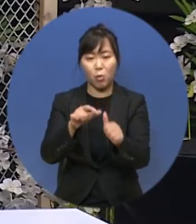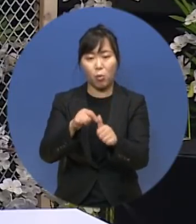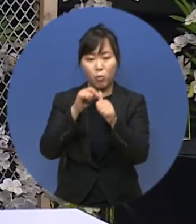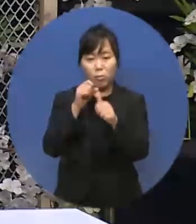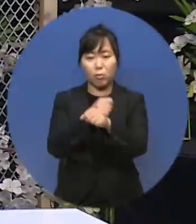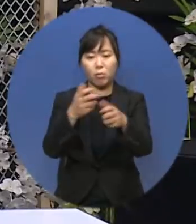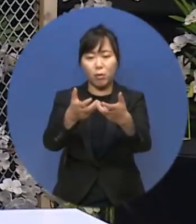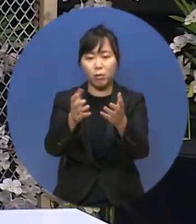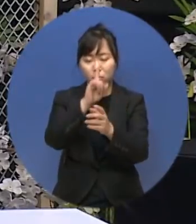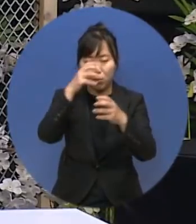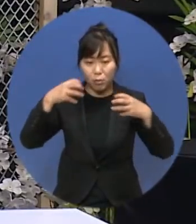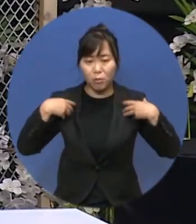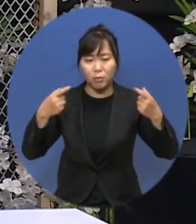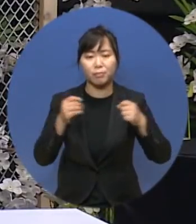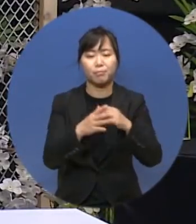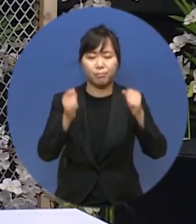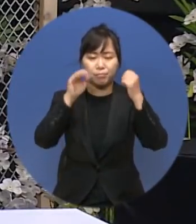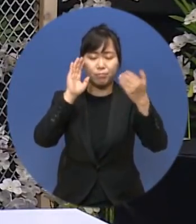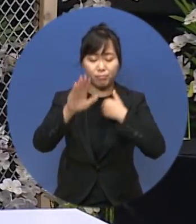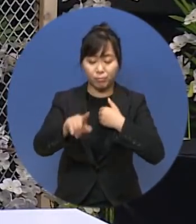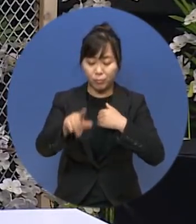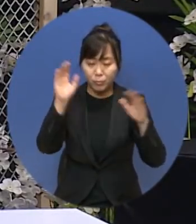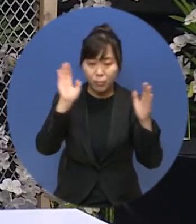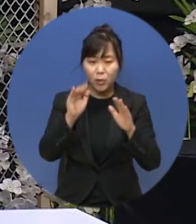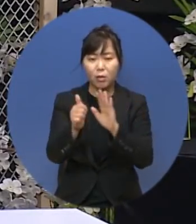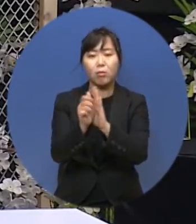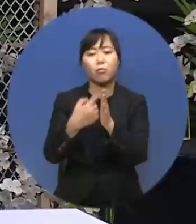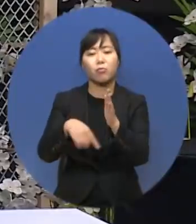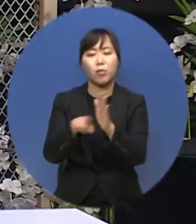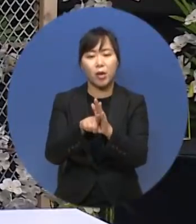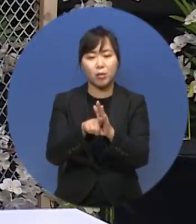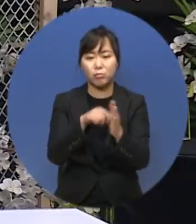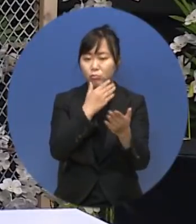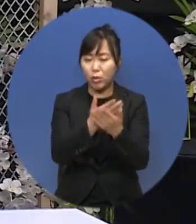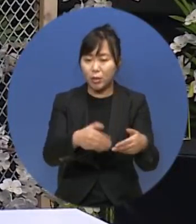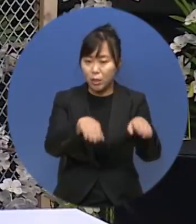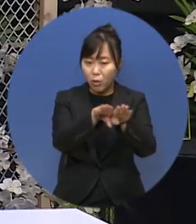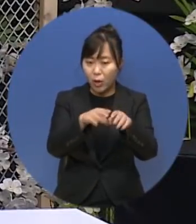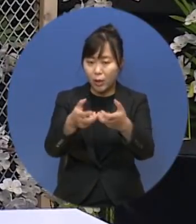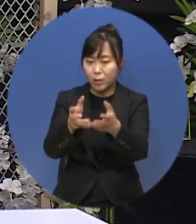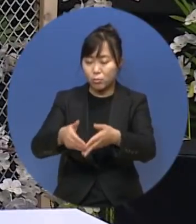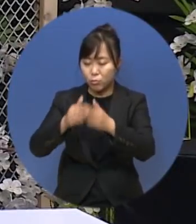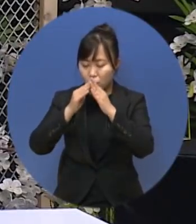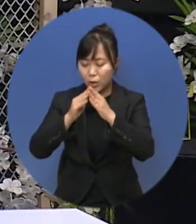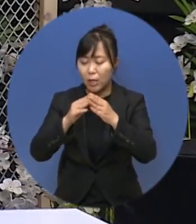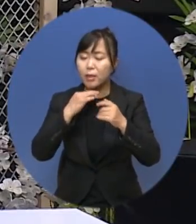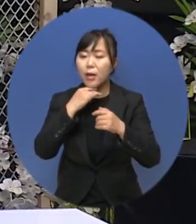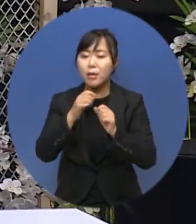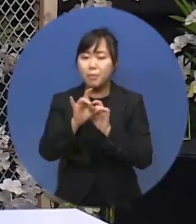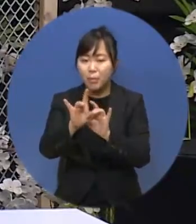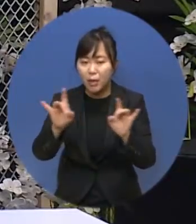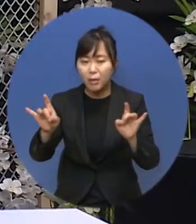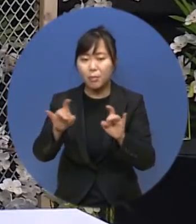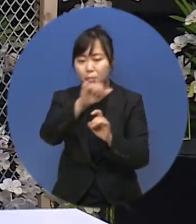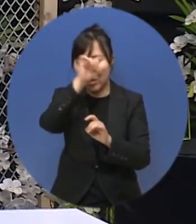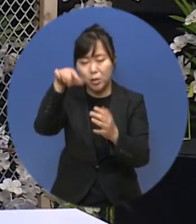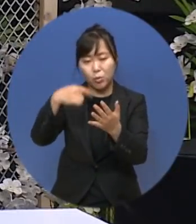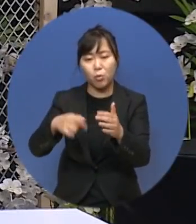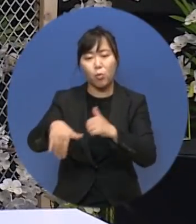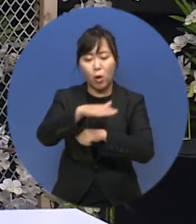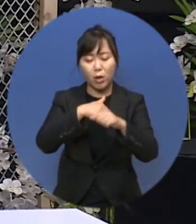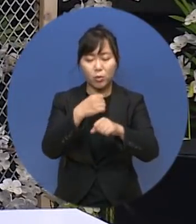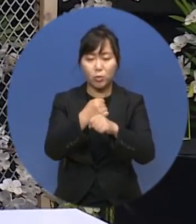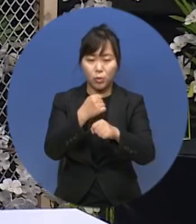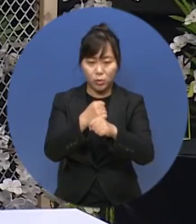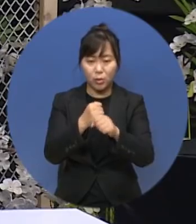부처에서는 졸업 후 이들을 지원하기 위한 거점 기관과 단체 구축, 그리고 생애 주기별 평생 교육